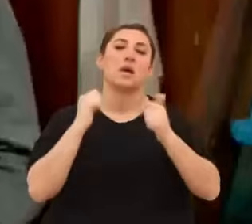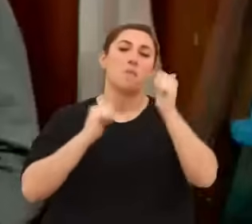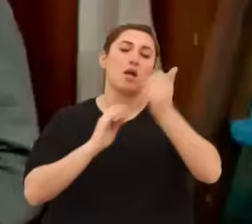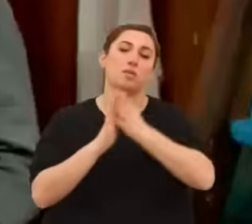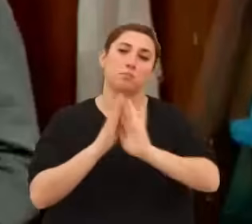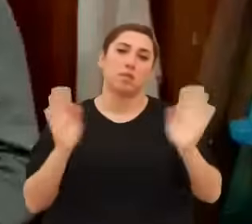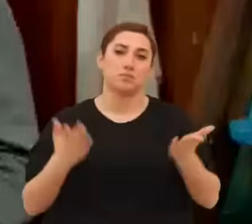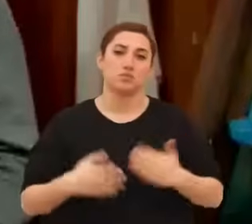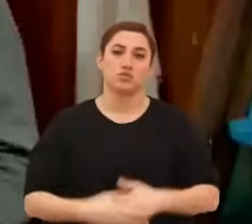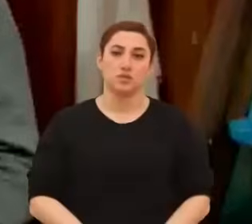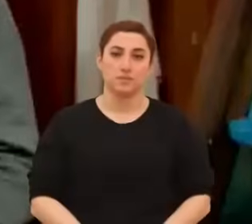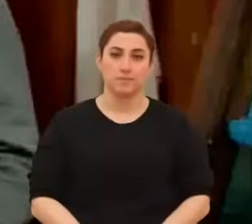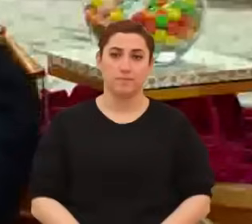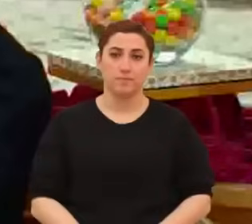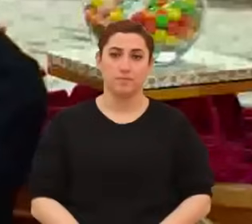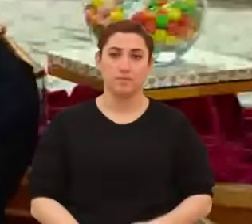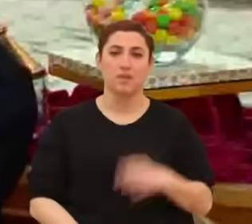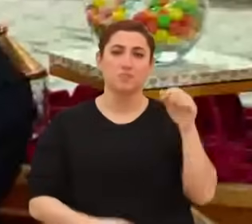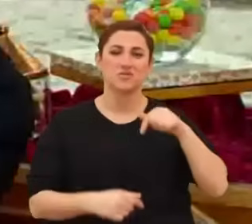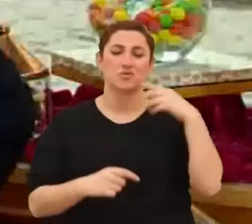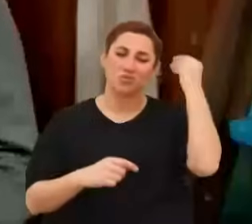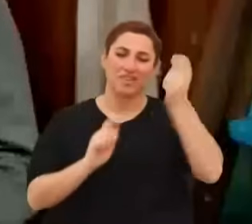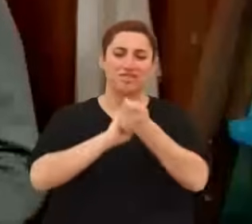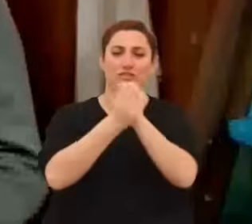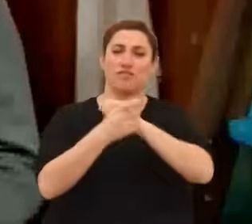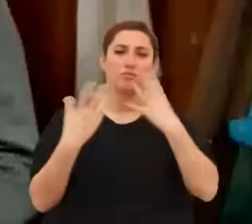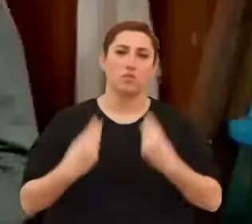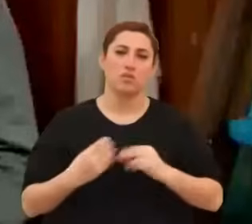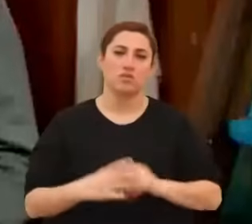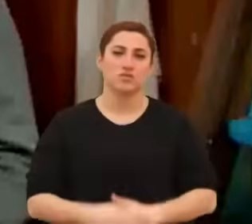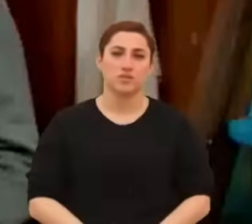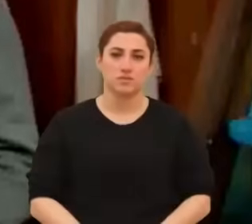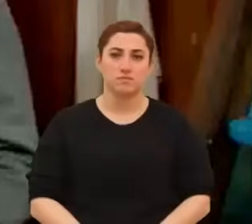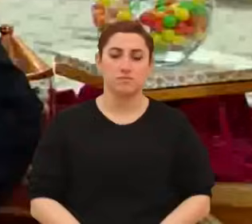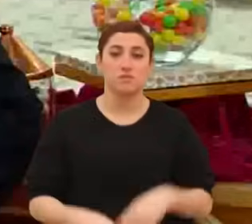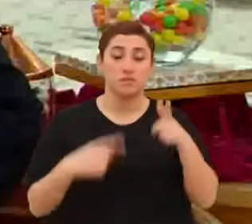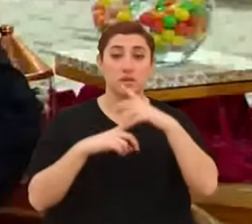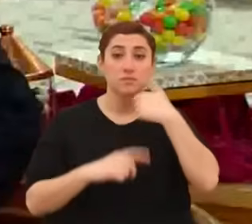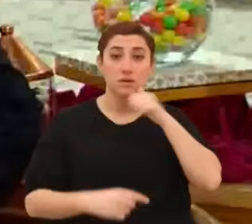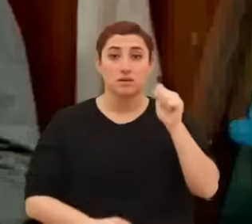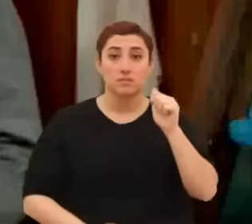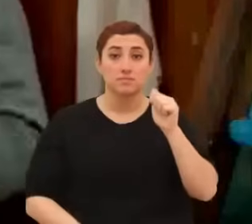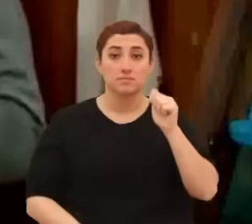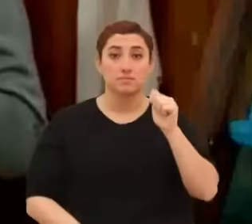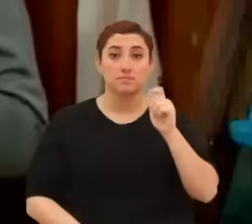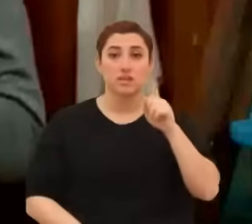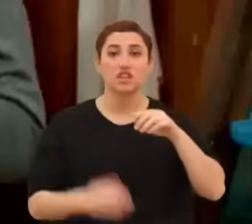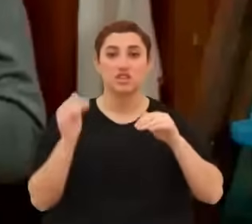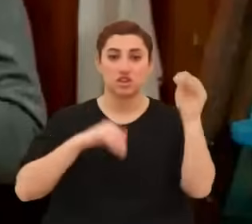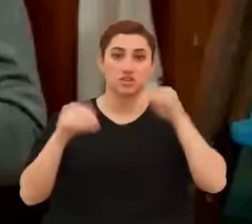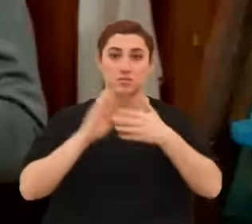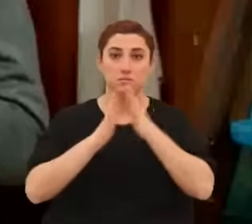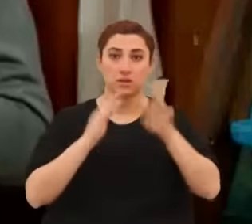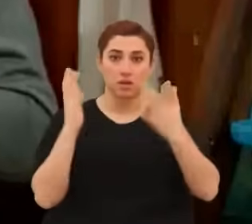ya. Muhtarlıkta tamamen devrim olacak. Ne var? Ya Seçimler bitti